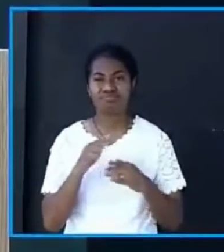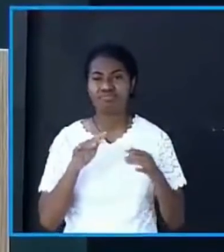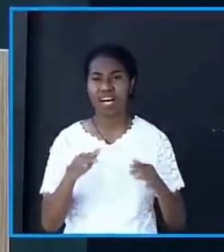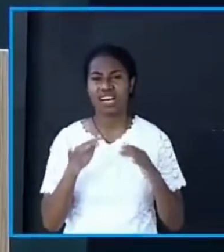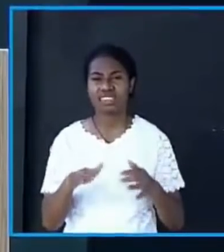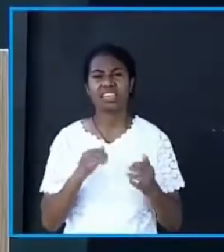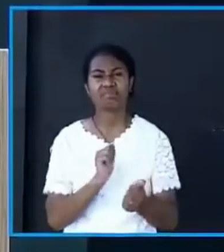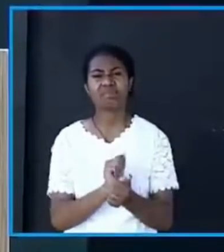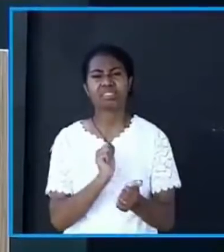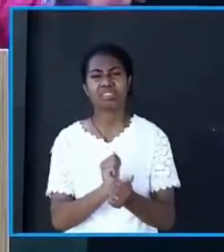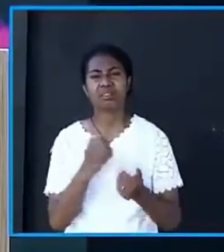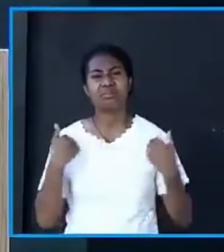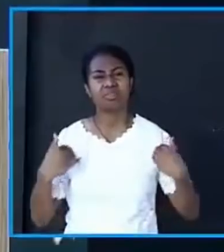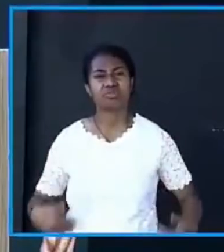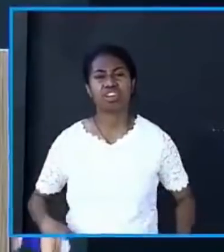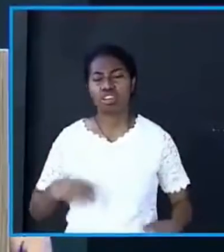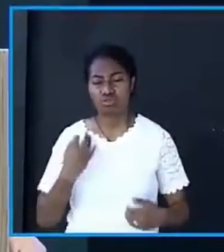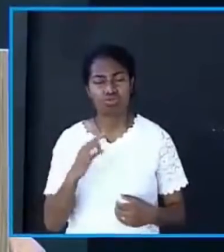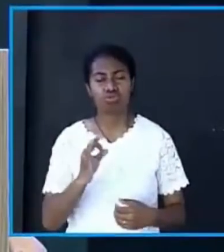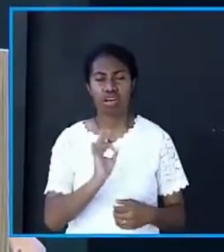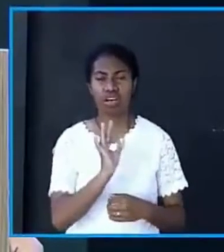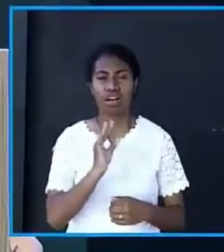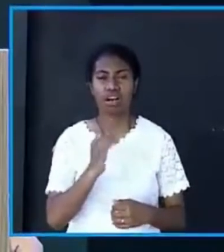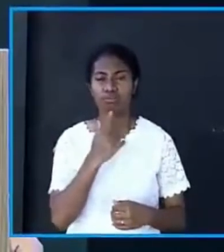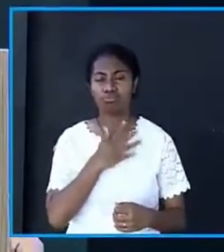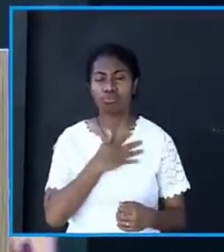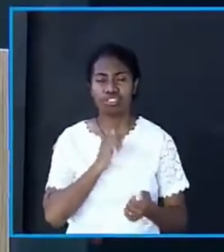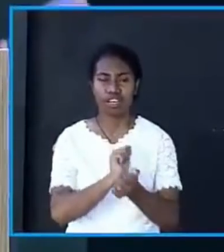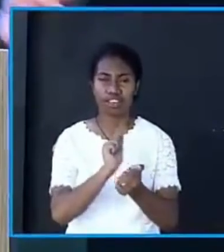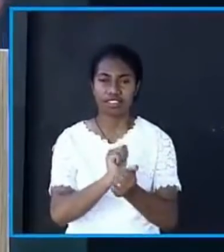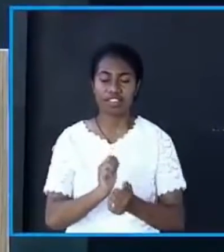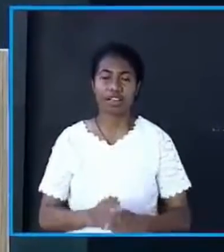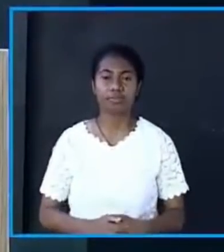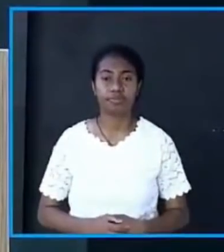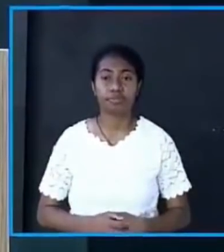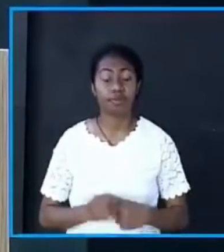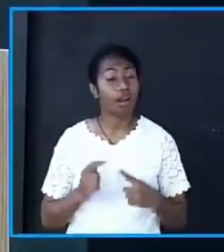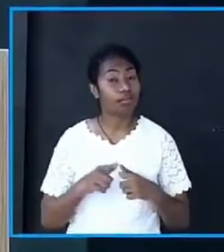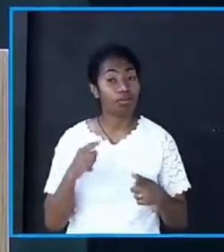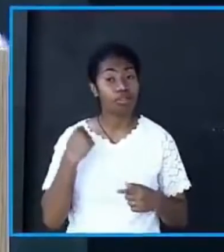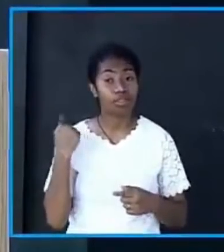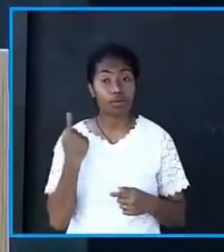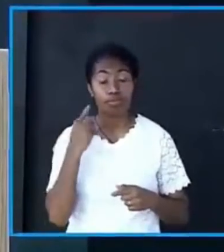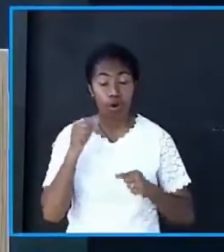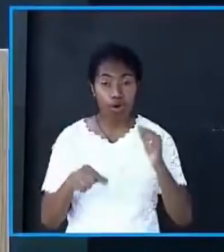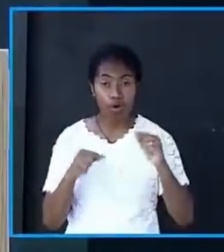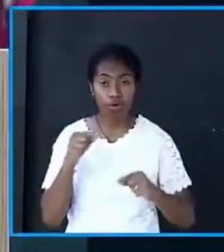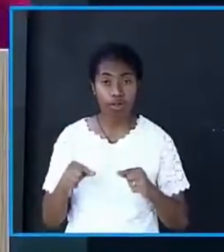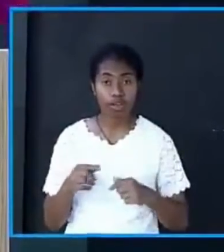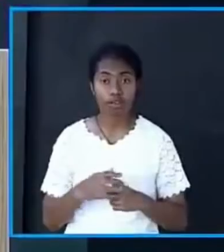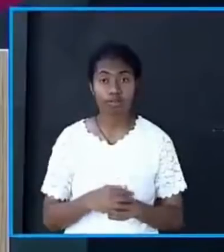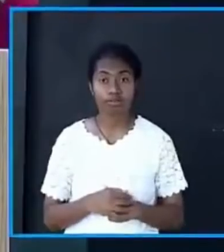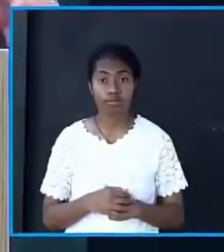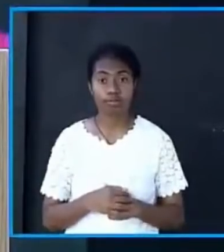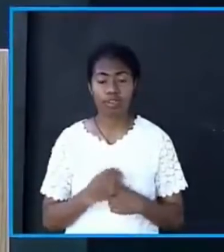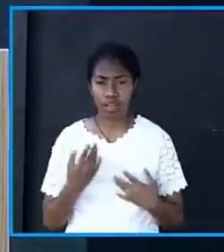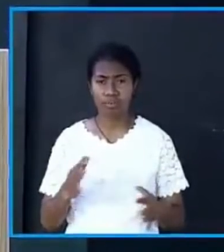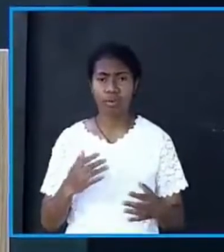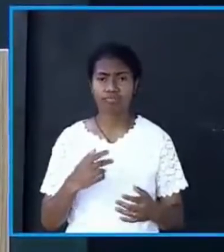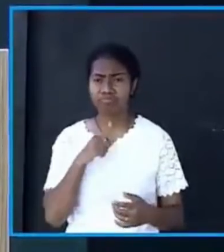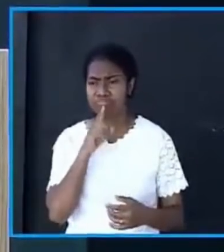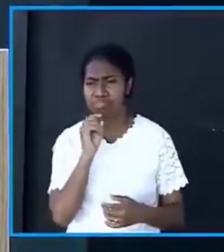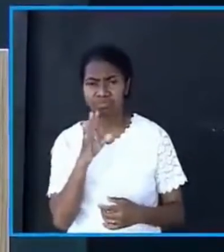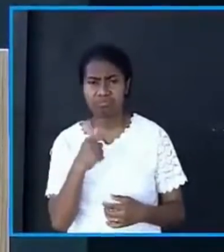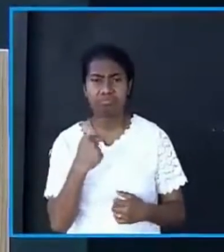manusia yang diganti daripada suruh orang hitung uang deh itung-itung salah lebih baik mesin hitung